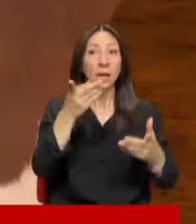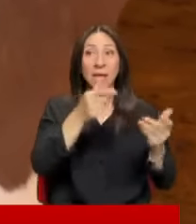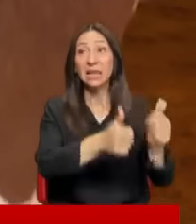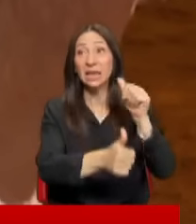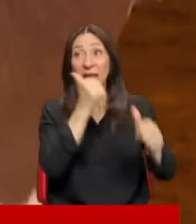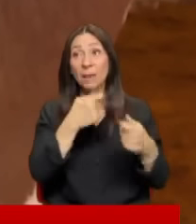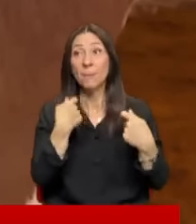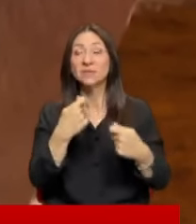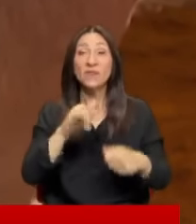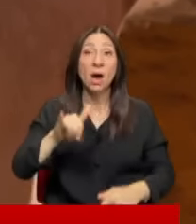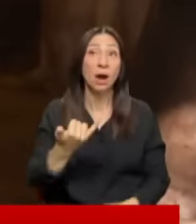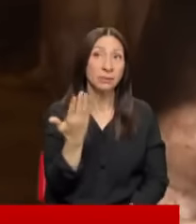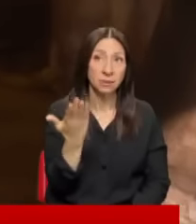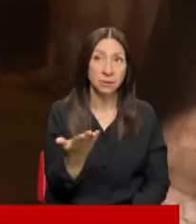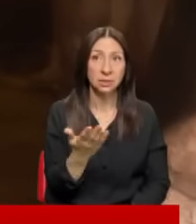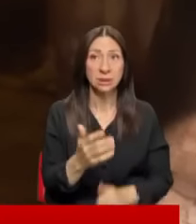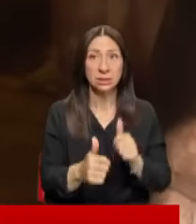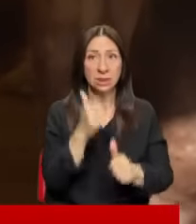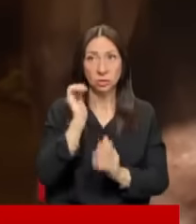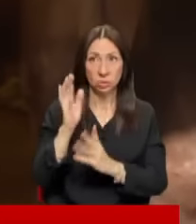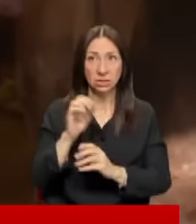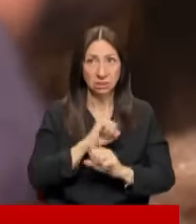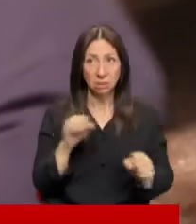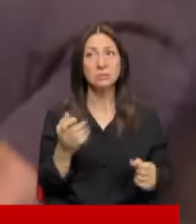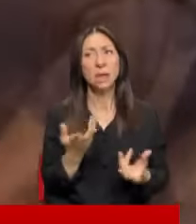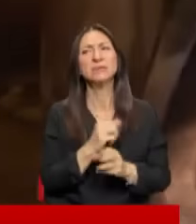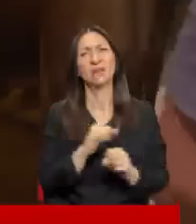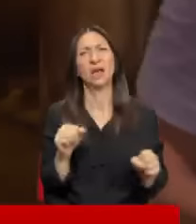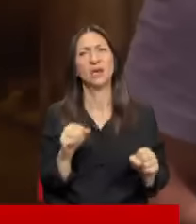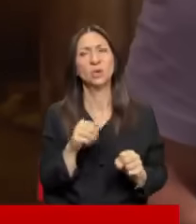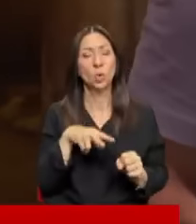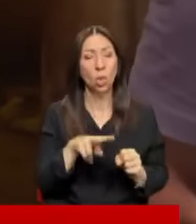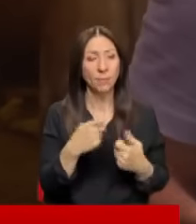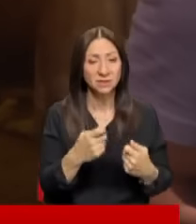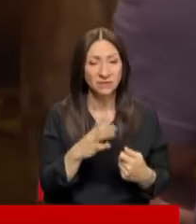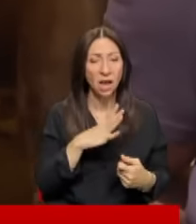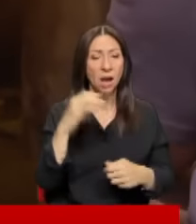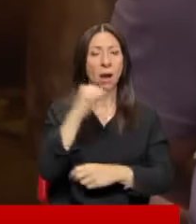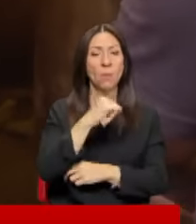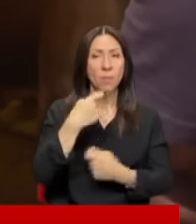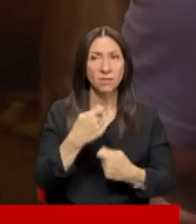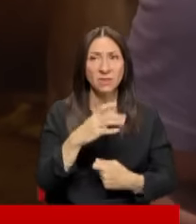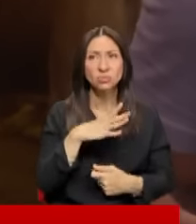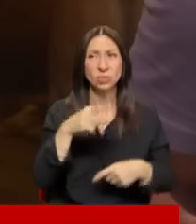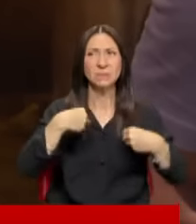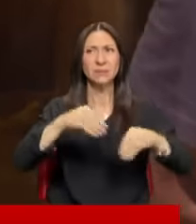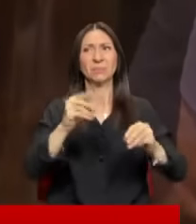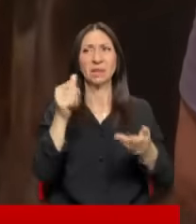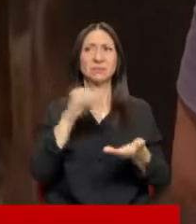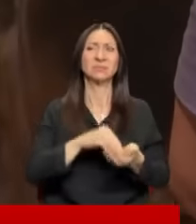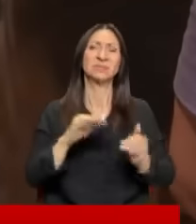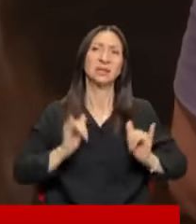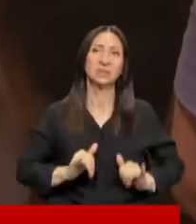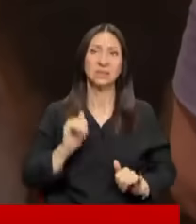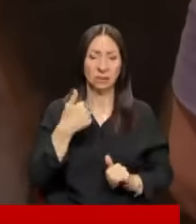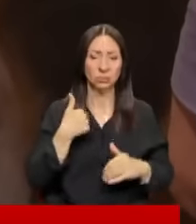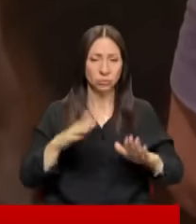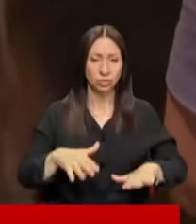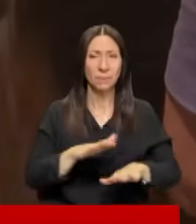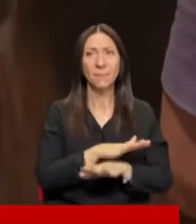geri götürmenin masrafı yüksek. Geri götürsen zarar mı? Daha zarar. Yol parası var, evre zıvırı var. Şu an satmak daha mantıklı. Yarın da